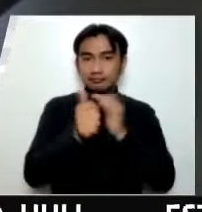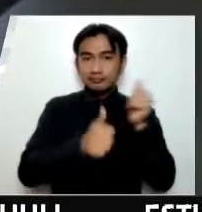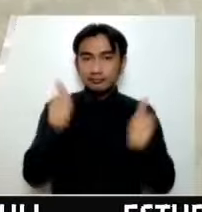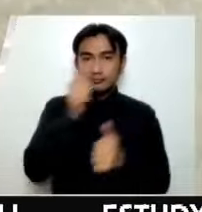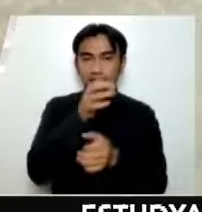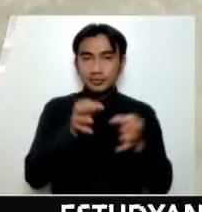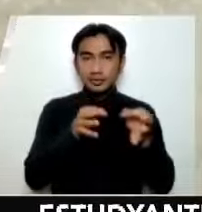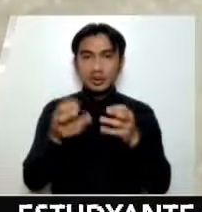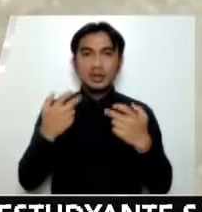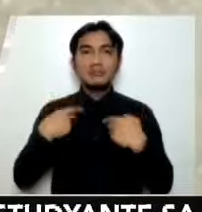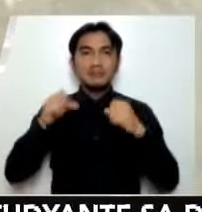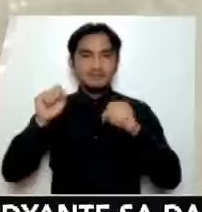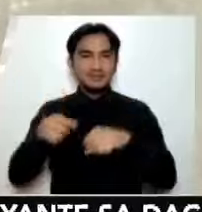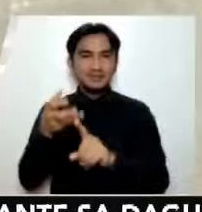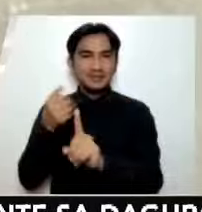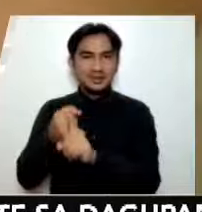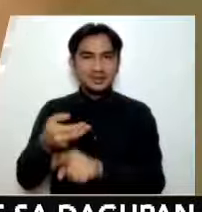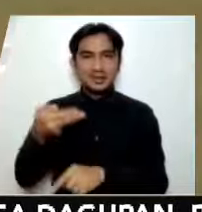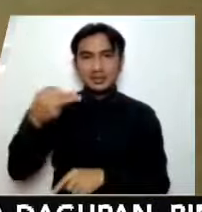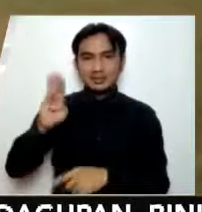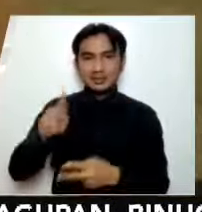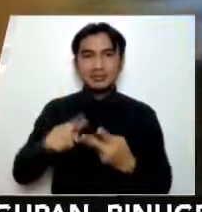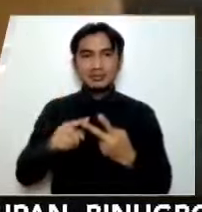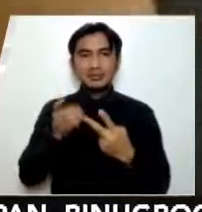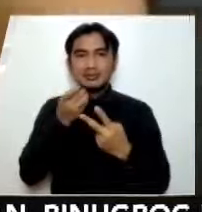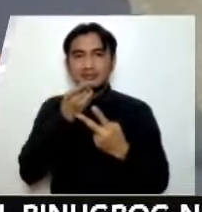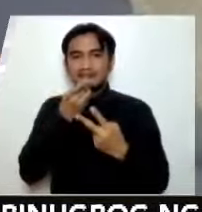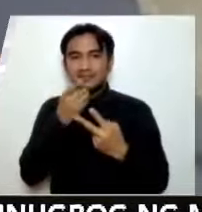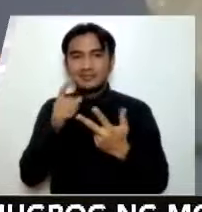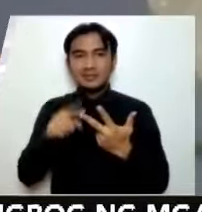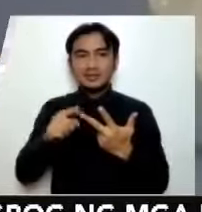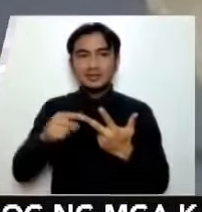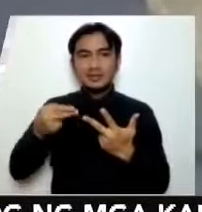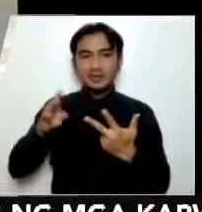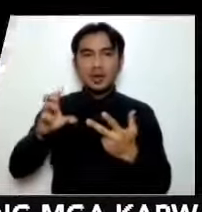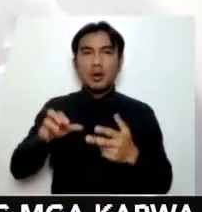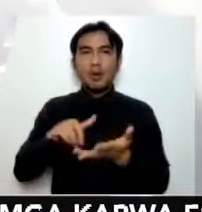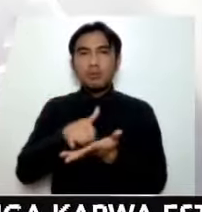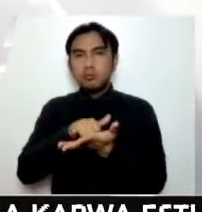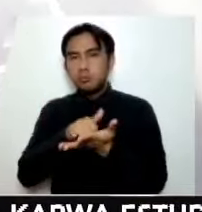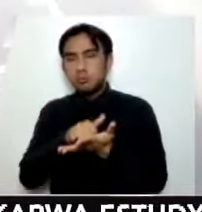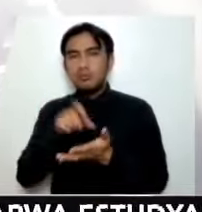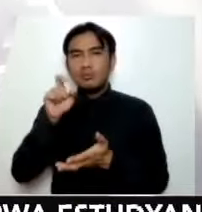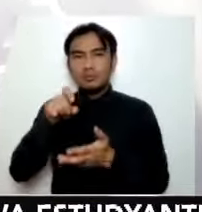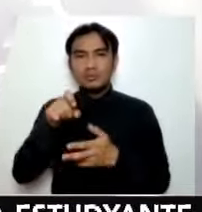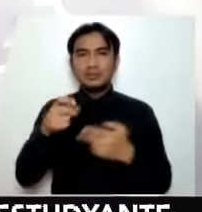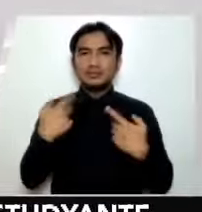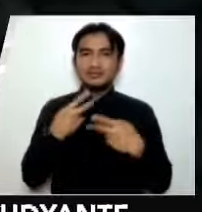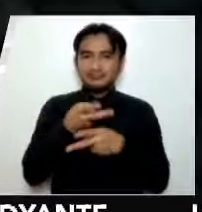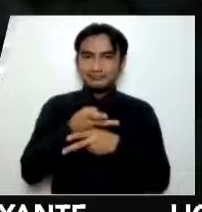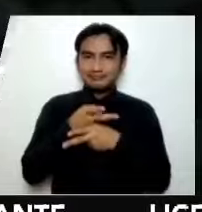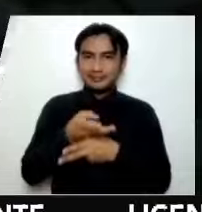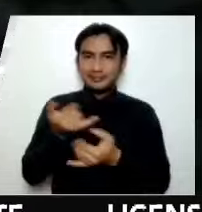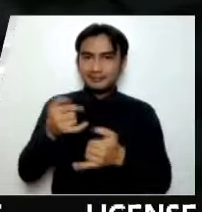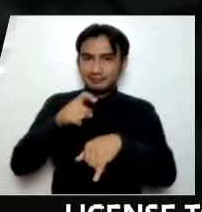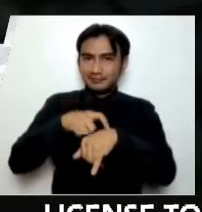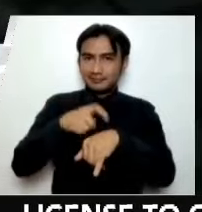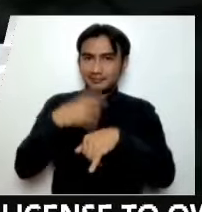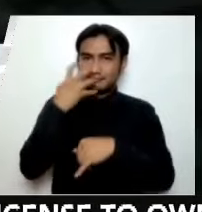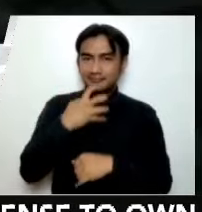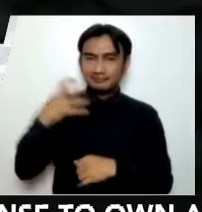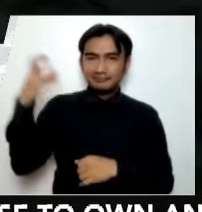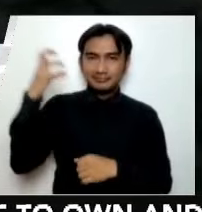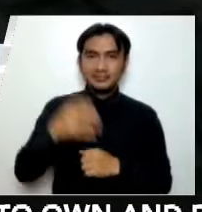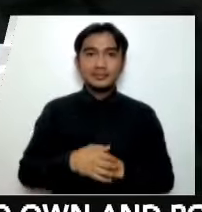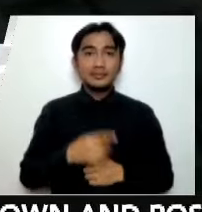pressure diabetic hypertensive at obese dapat mas mag-iingat ngayong tag-init ayon sa centers for